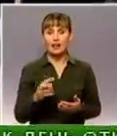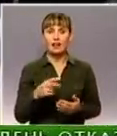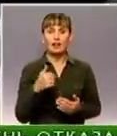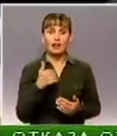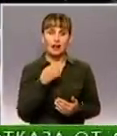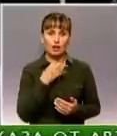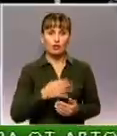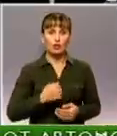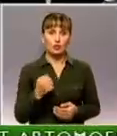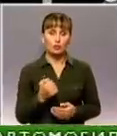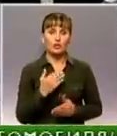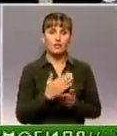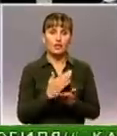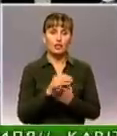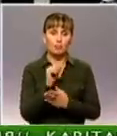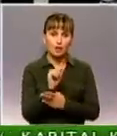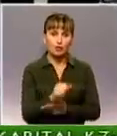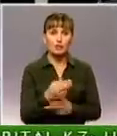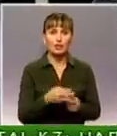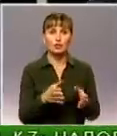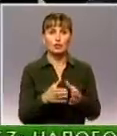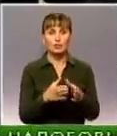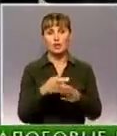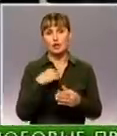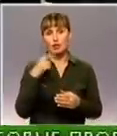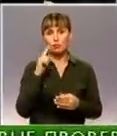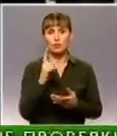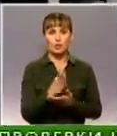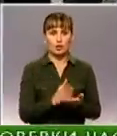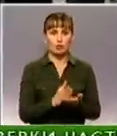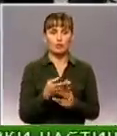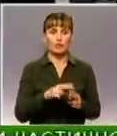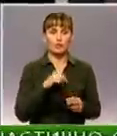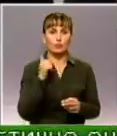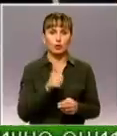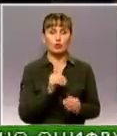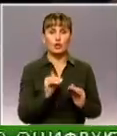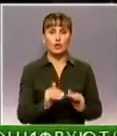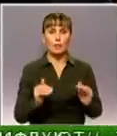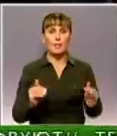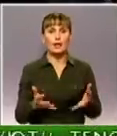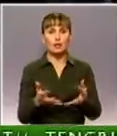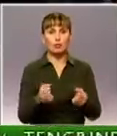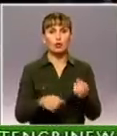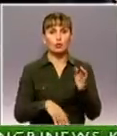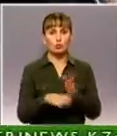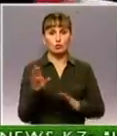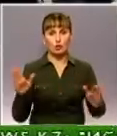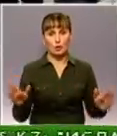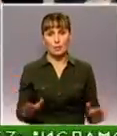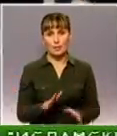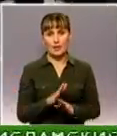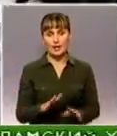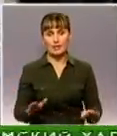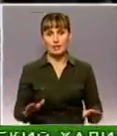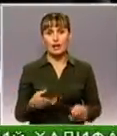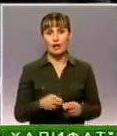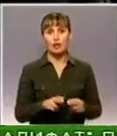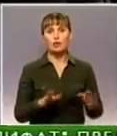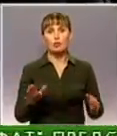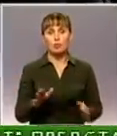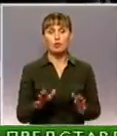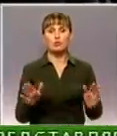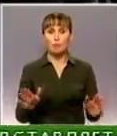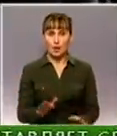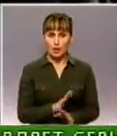друг, являюсь и поклонницей этой группы. Я думаю, что заслуженно в этом году ребята берут лучшую песню, это Ниги Ндимедин, потому что эту песню